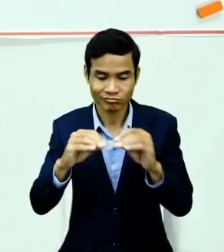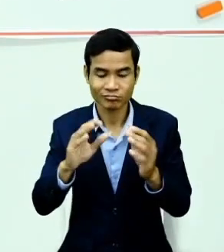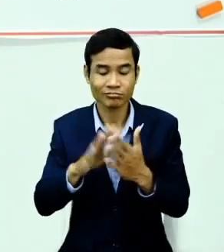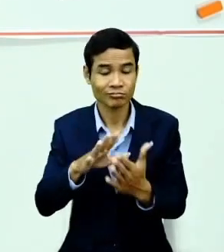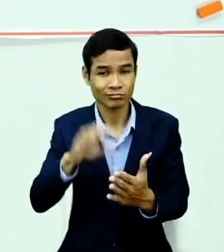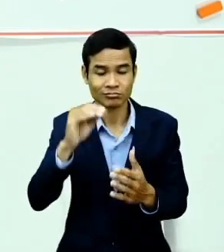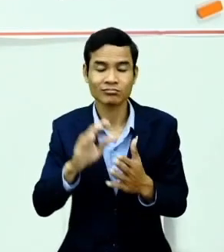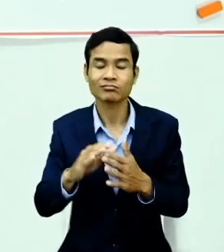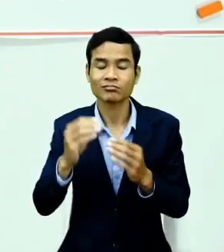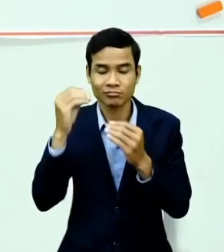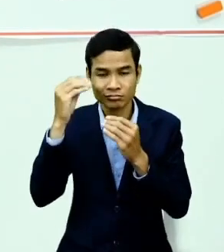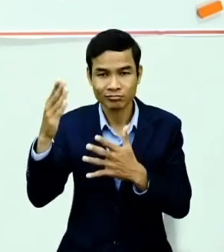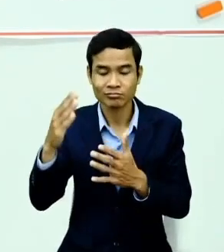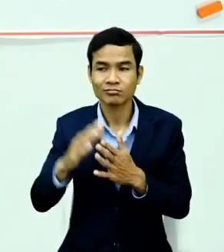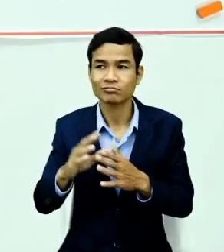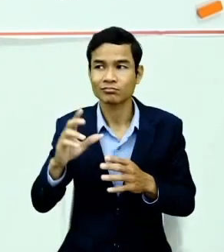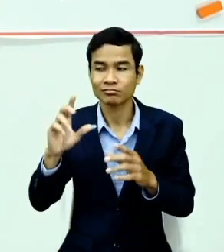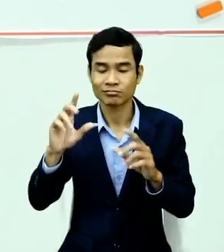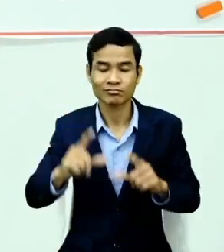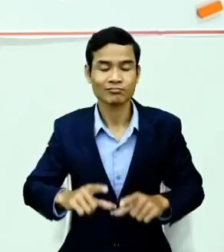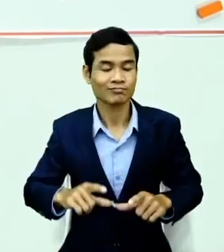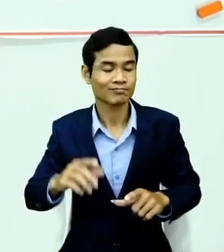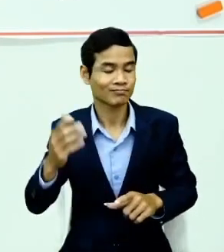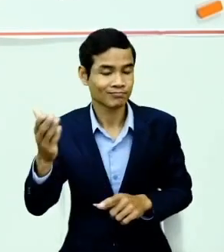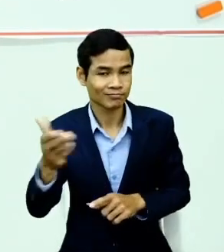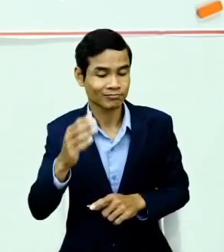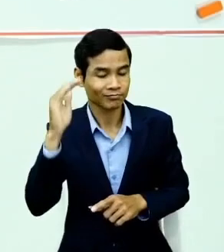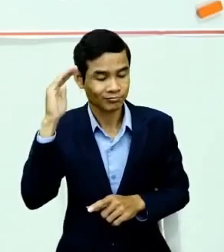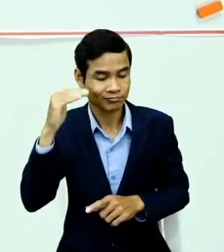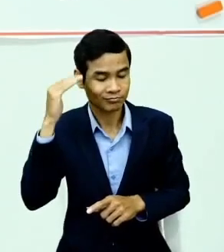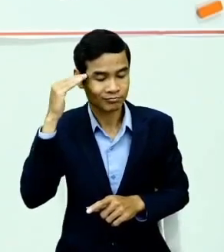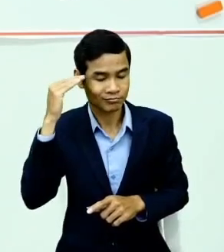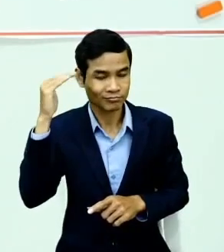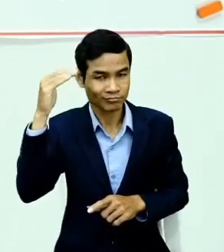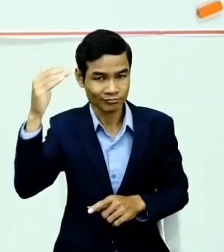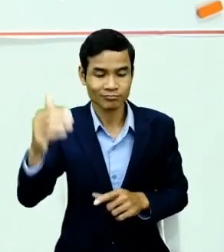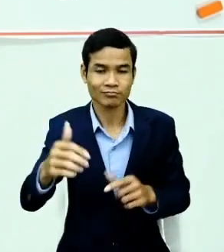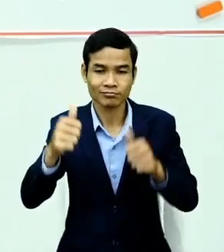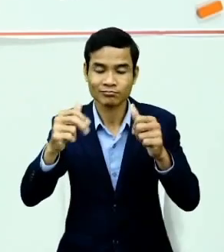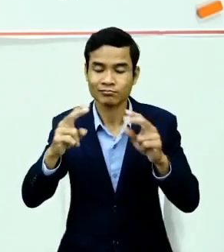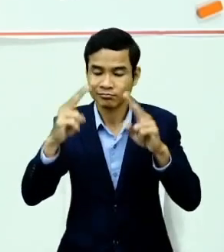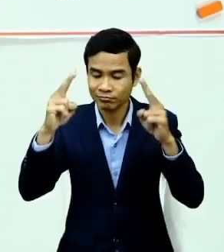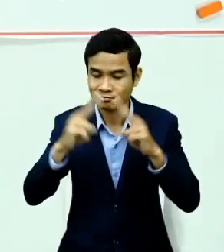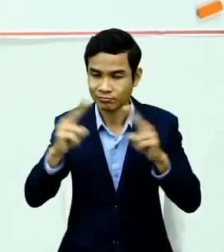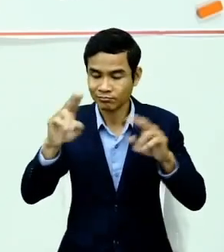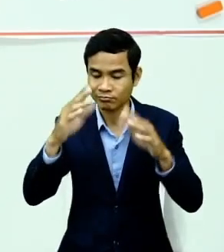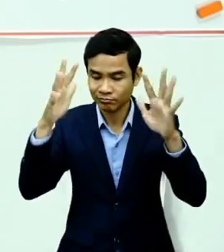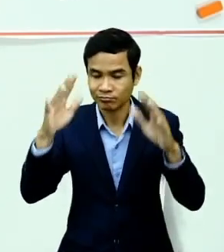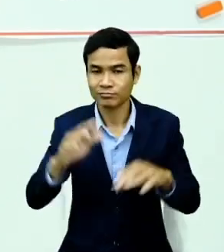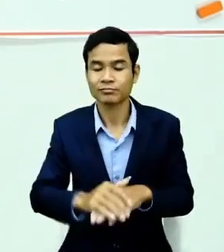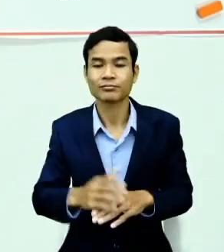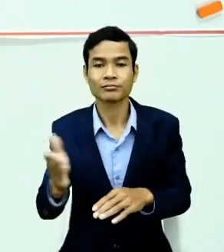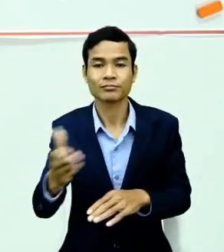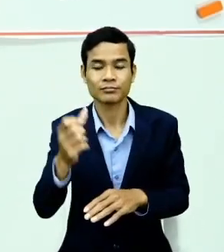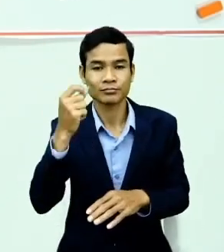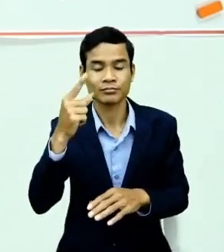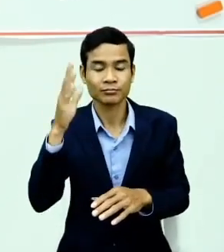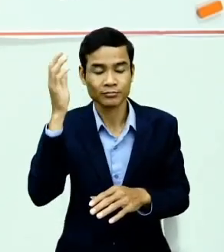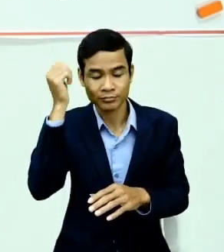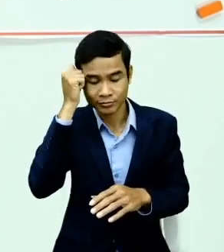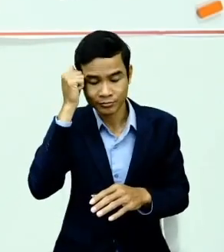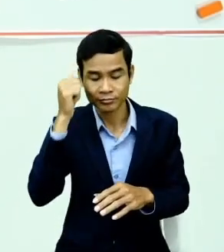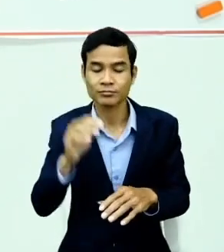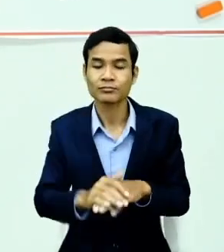đâm bấy ở miên ạ nà cốt lọ chà là ổn nè kẹt đài khuôn ai mùi tiến chà cứ con vô nâng tròn